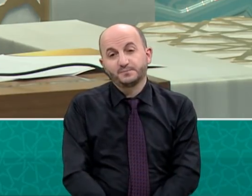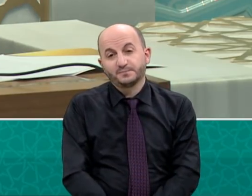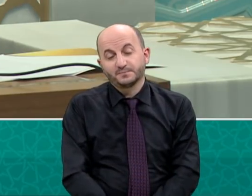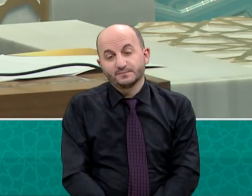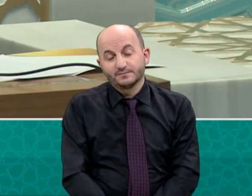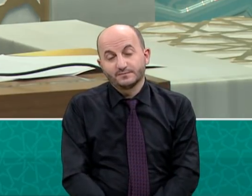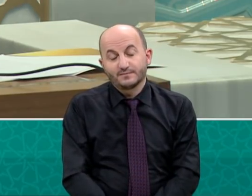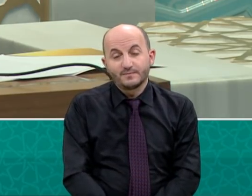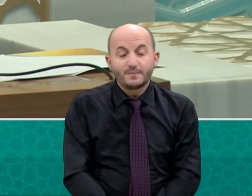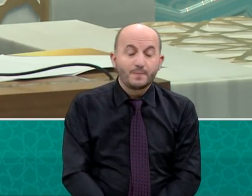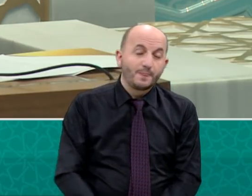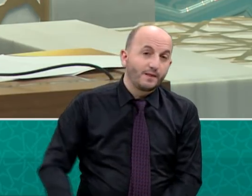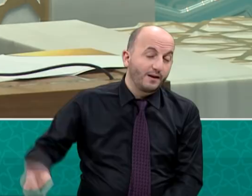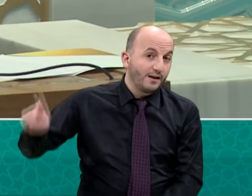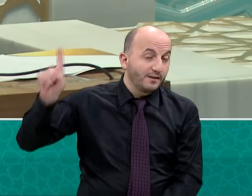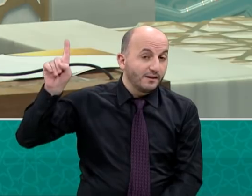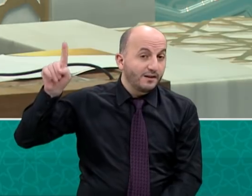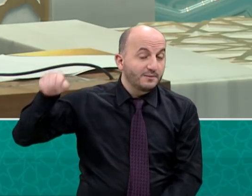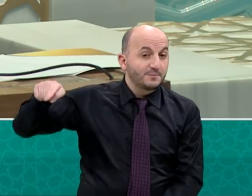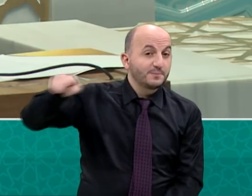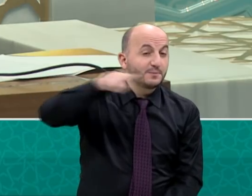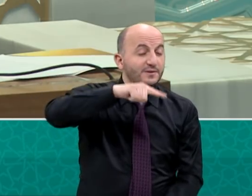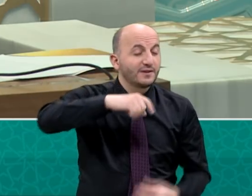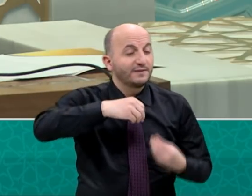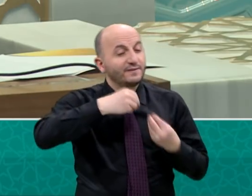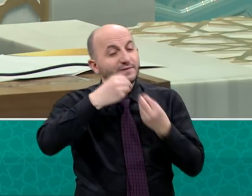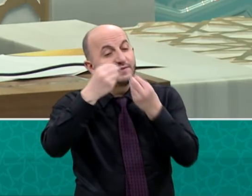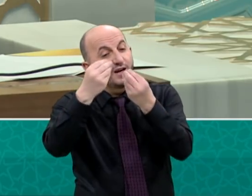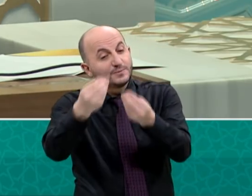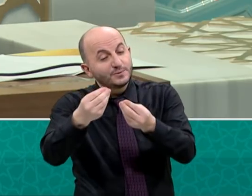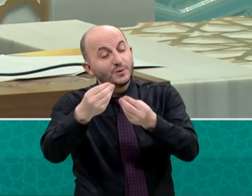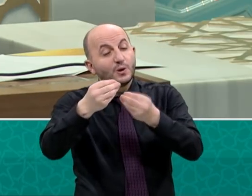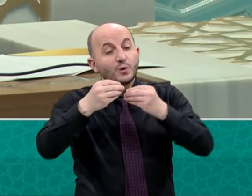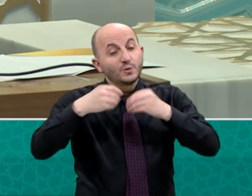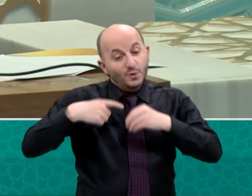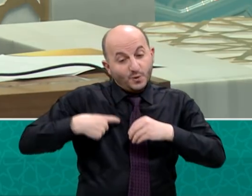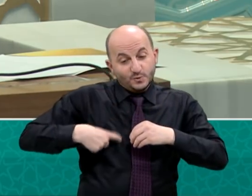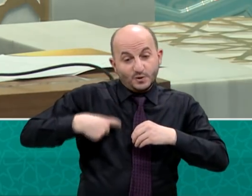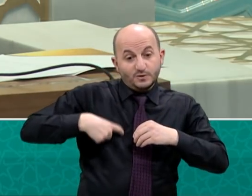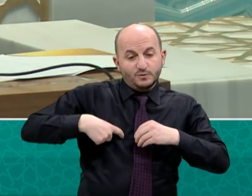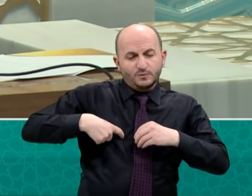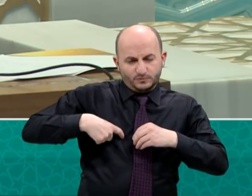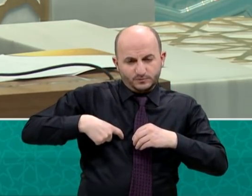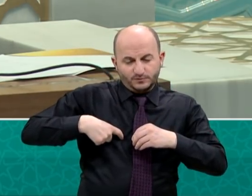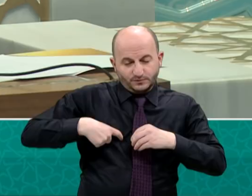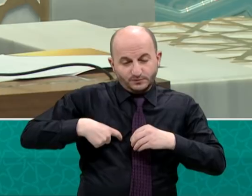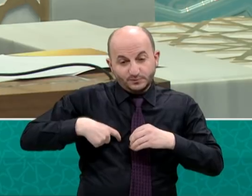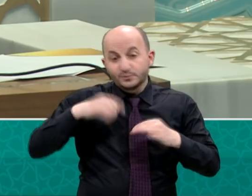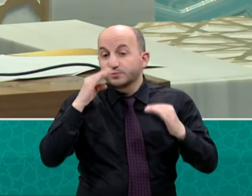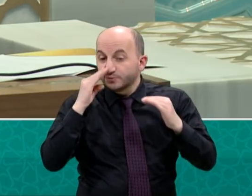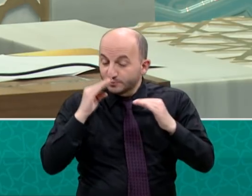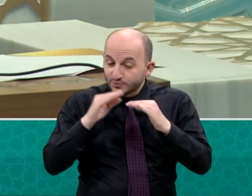Yani Allah-u Teala'nın bize vermiş olduğu bu sıddık vasfını hakkıyla taşımak için